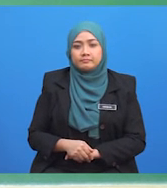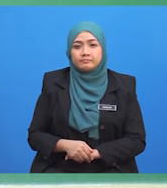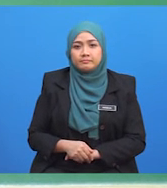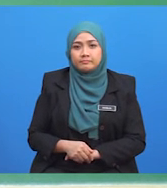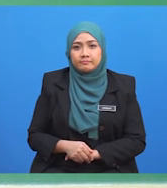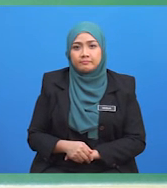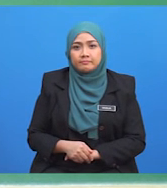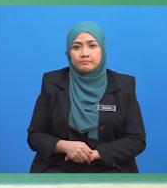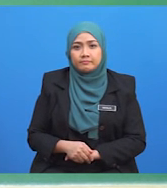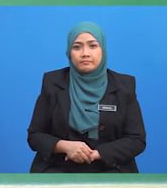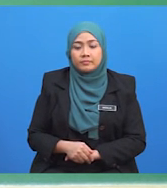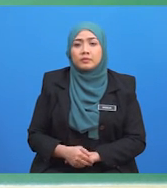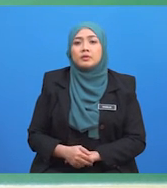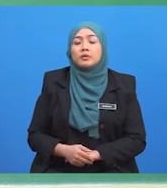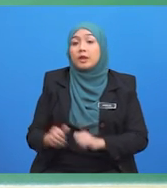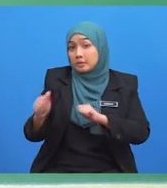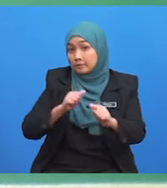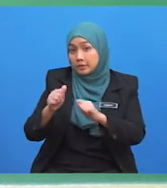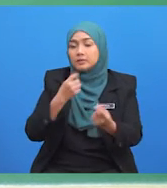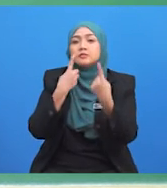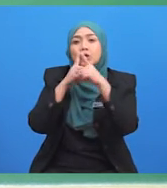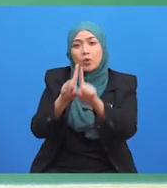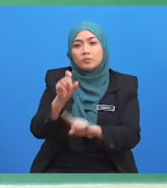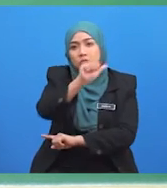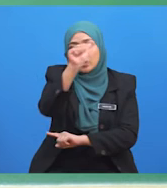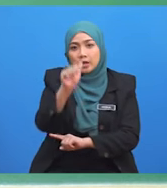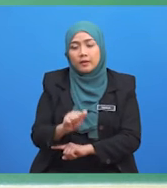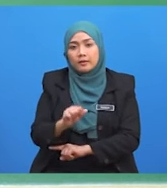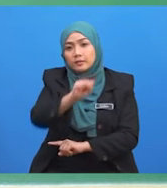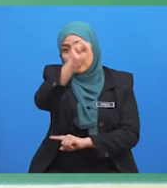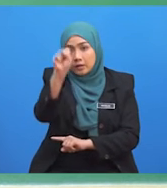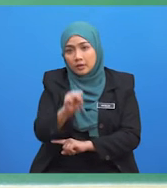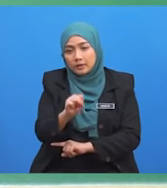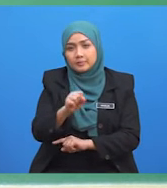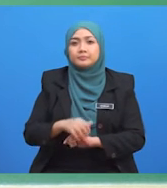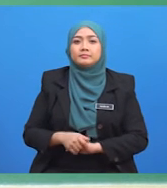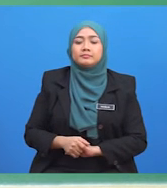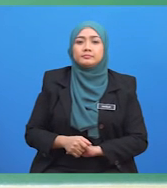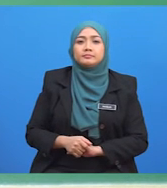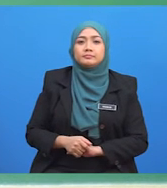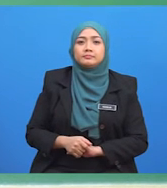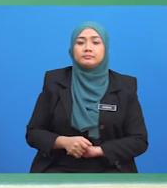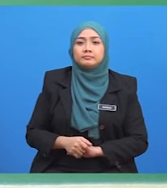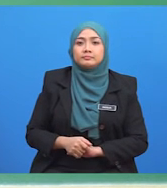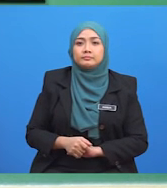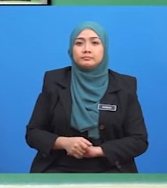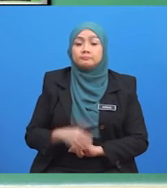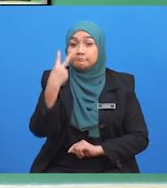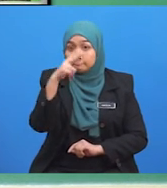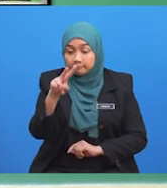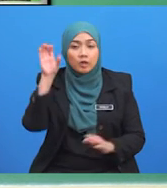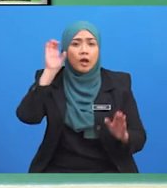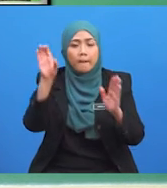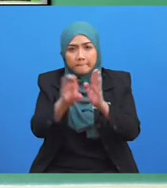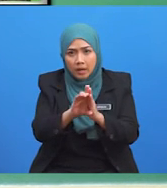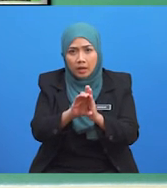seterusnya, jawab soalan berdasarkan situasi. Situasi pertama, dalam gambar